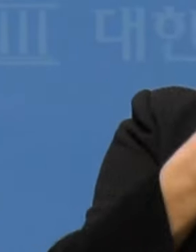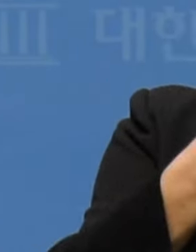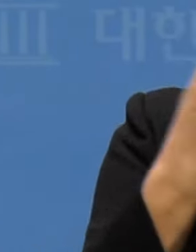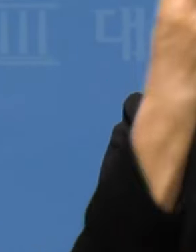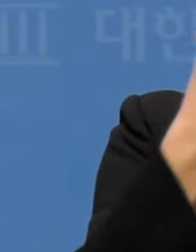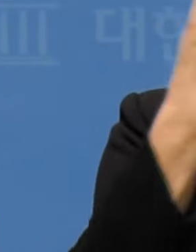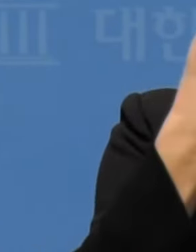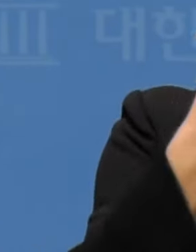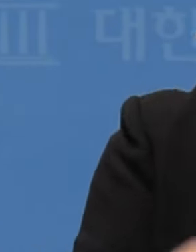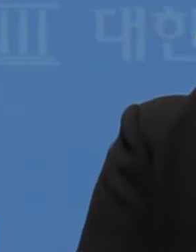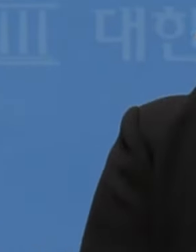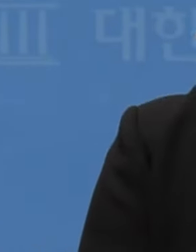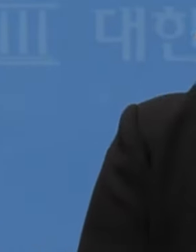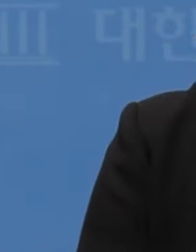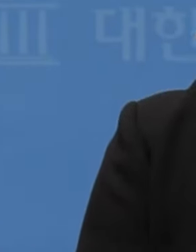살피겠습니다.